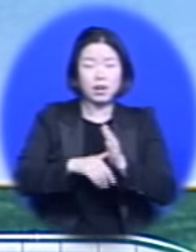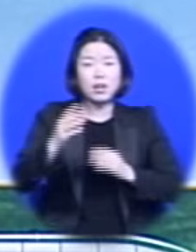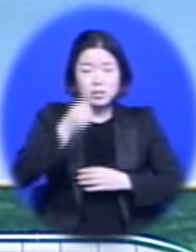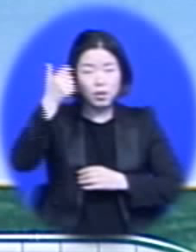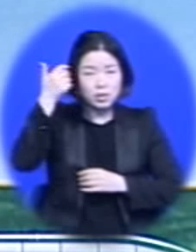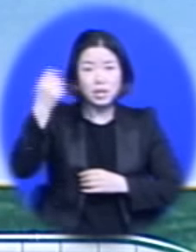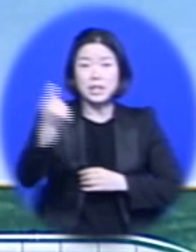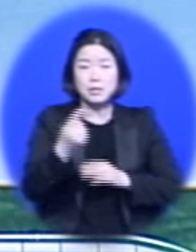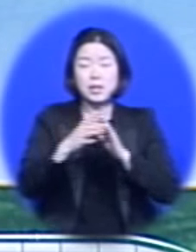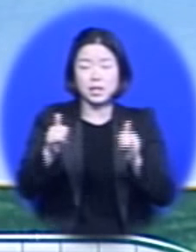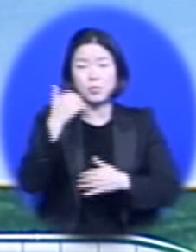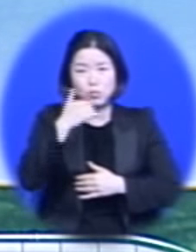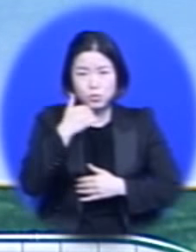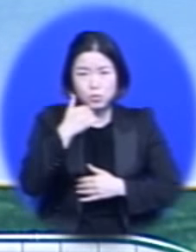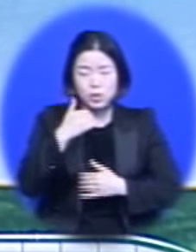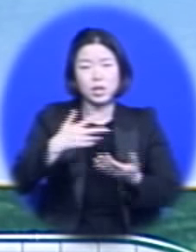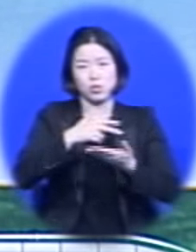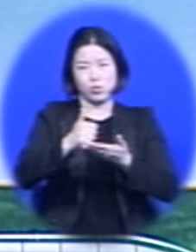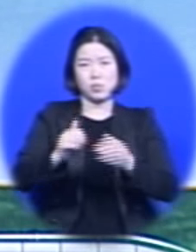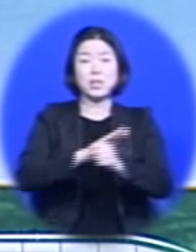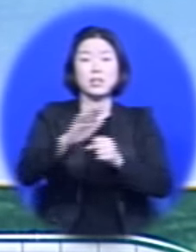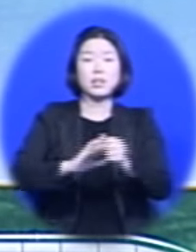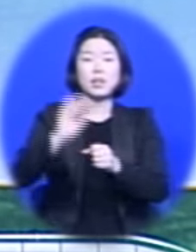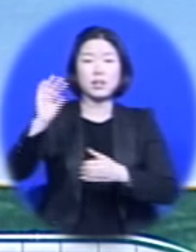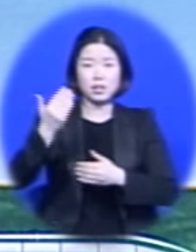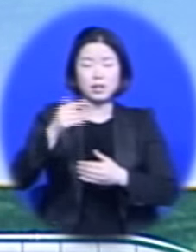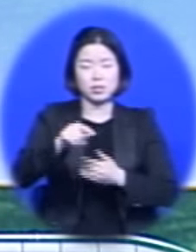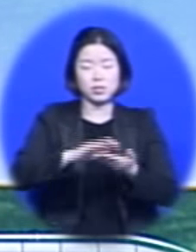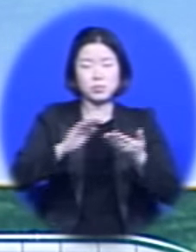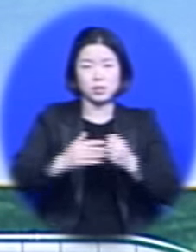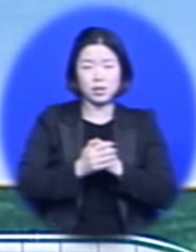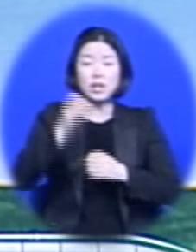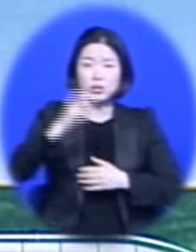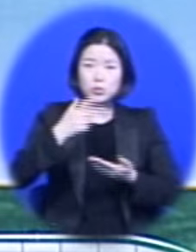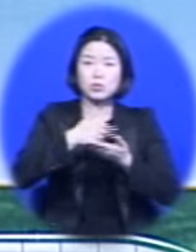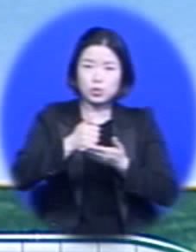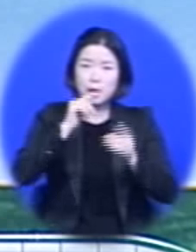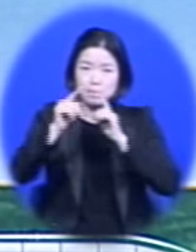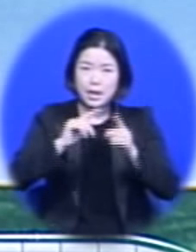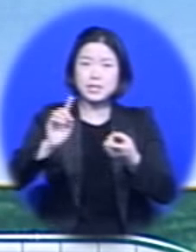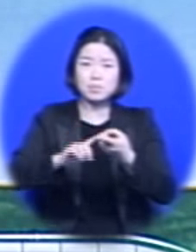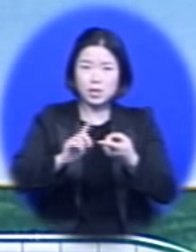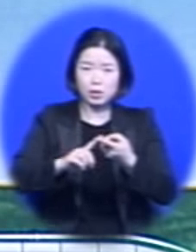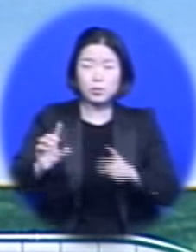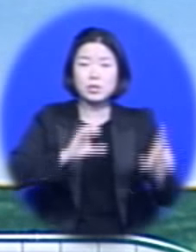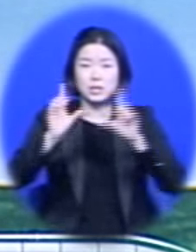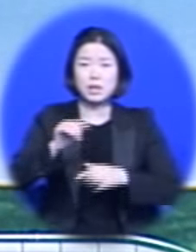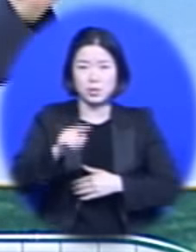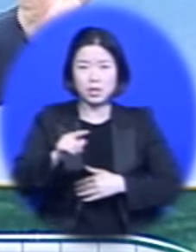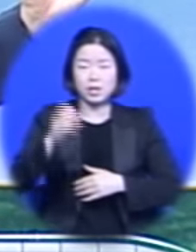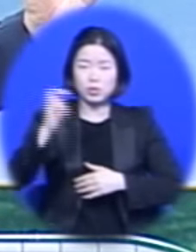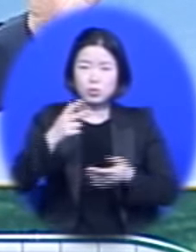사람인가? 주님을 사랑하게 된다는 겁니다. 그리고 주님의 말씀대로 살게 되고 그리고 주님을